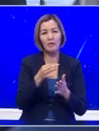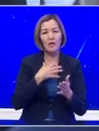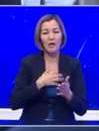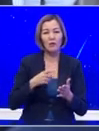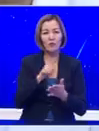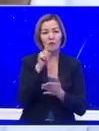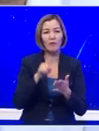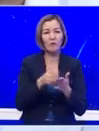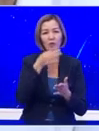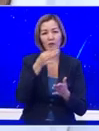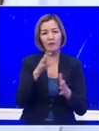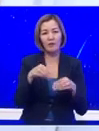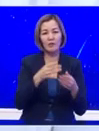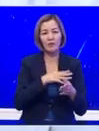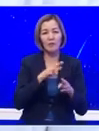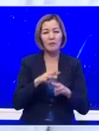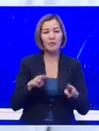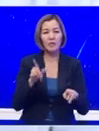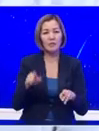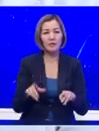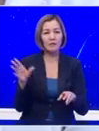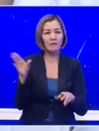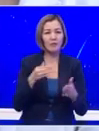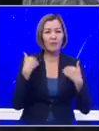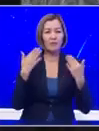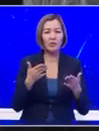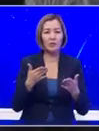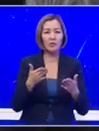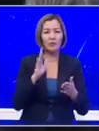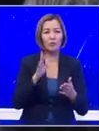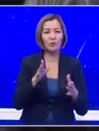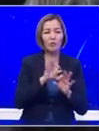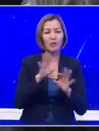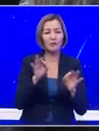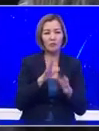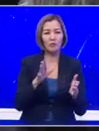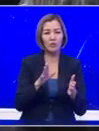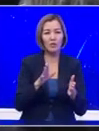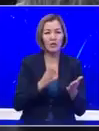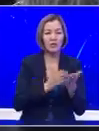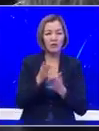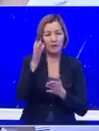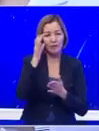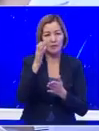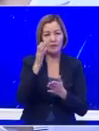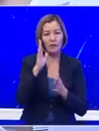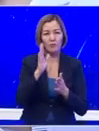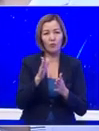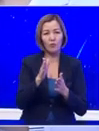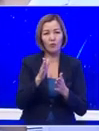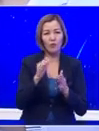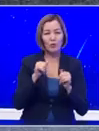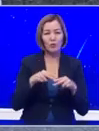актуальные вопросы педагогов. Министр отметил, что все предложения и пожелания, озвученные представителями сферы образования, будут